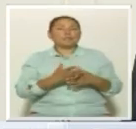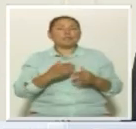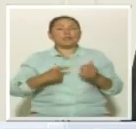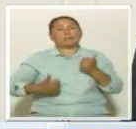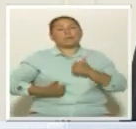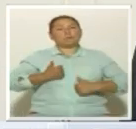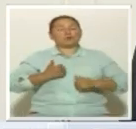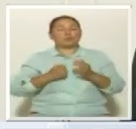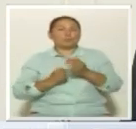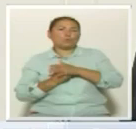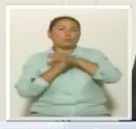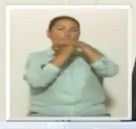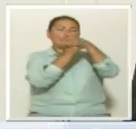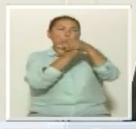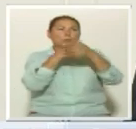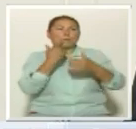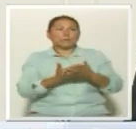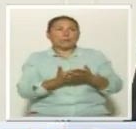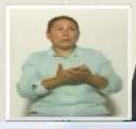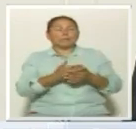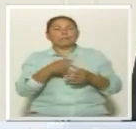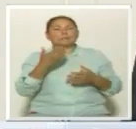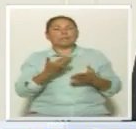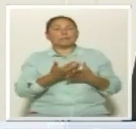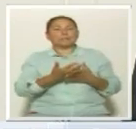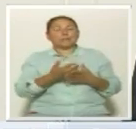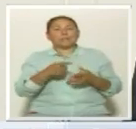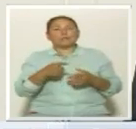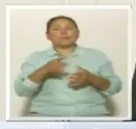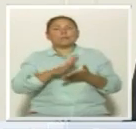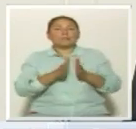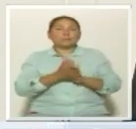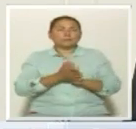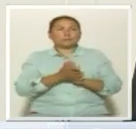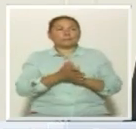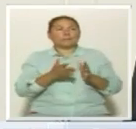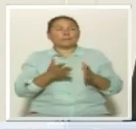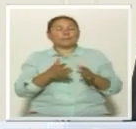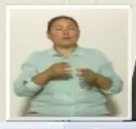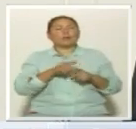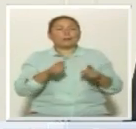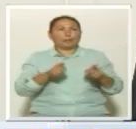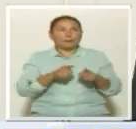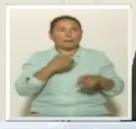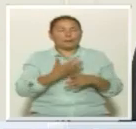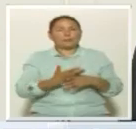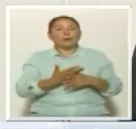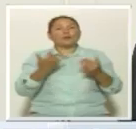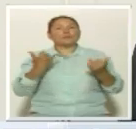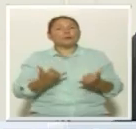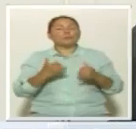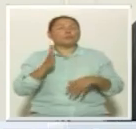көтеруге, мемлекеттік қызметшілердің жауаптылығын арттыруға, халқымыздың жағдайын жақсартуға бағытталған шаралар. Сондықтан